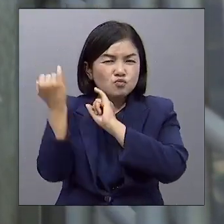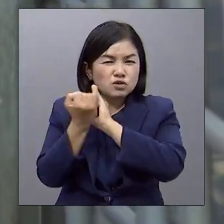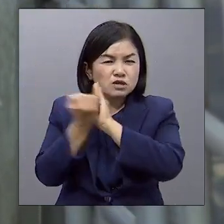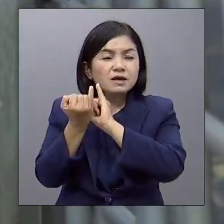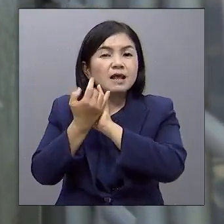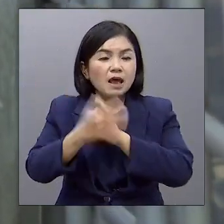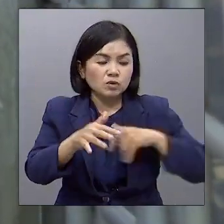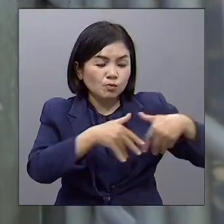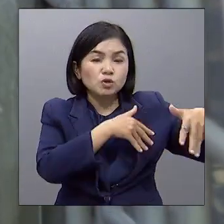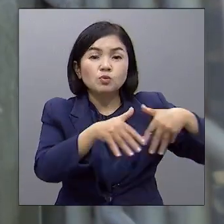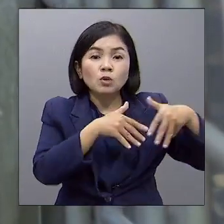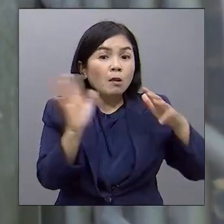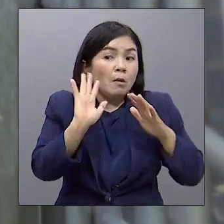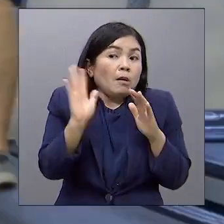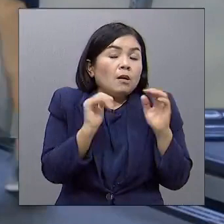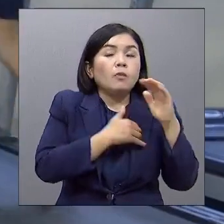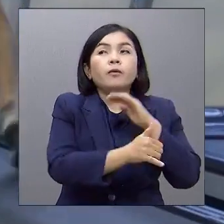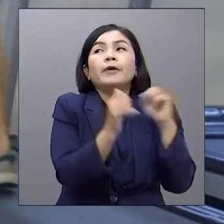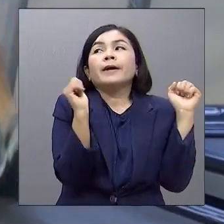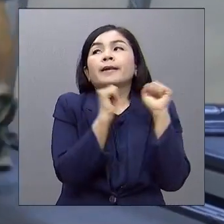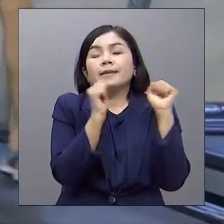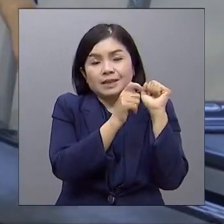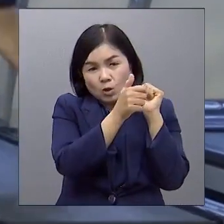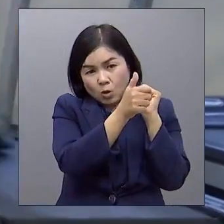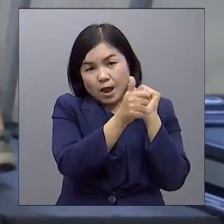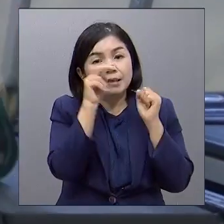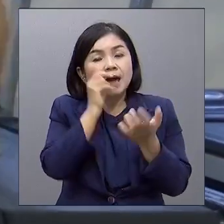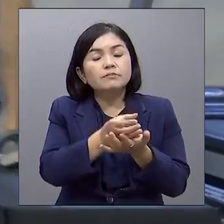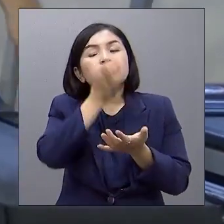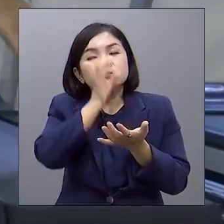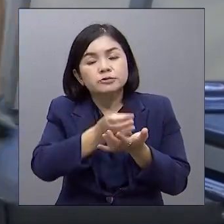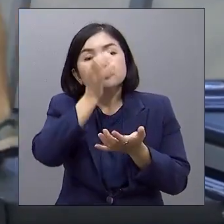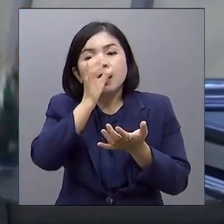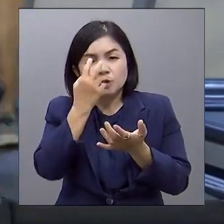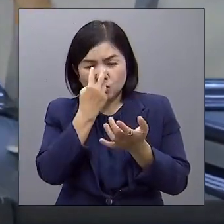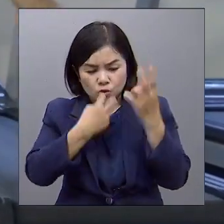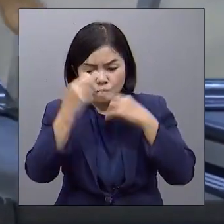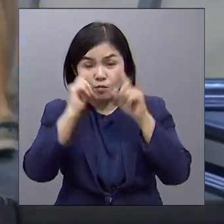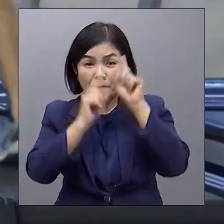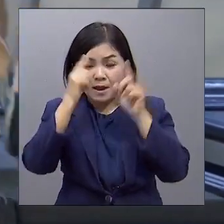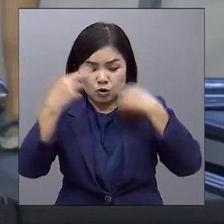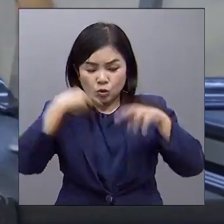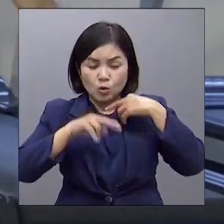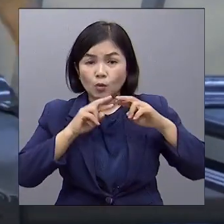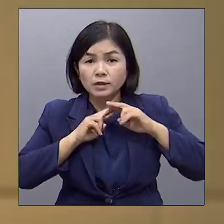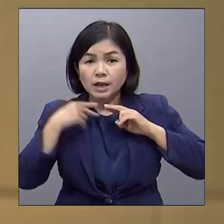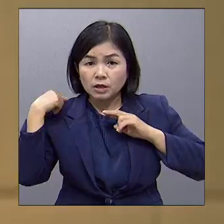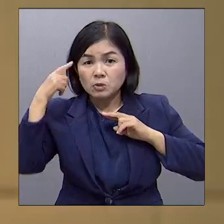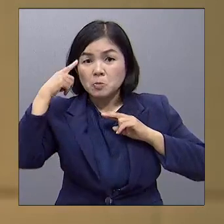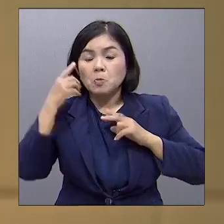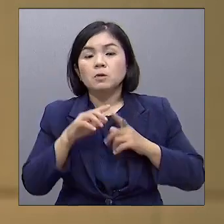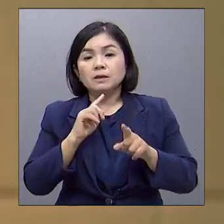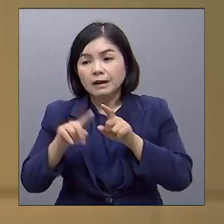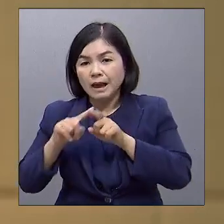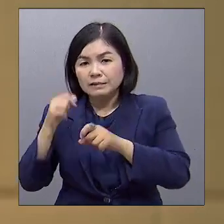คนทั่วไปก็รีบเข้าห้องแอร์อะไรอย่างเงี้ยนะครับผมนะครับกินน้ำเยอะประมาณตัวเองนะครับอันนี้คงสำคัญที่สุดประมาณตัวเองว่าอย่าหักโหมมากเกินไ